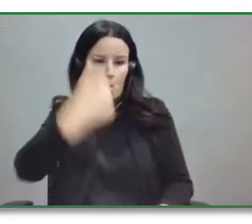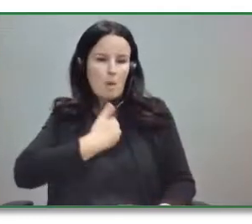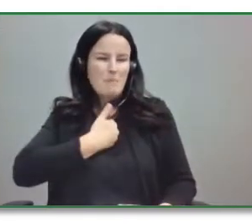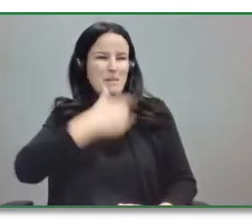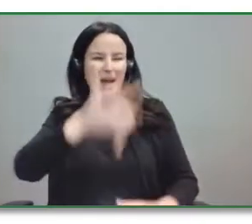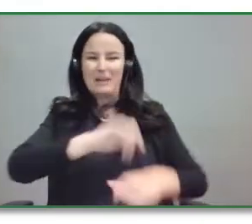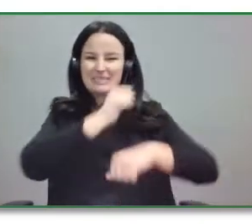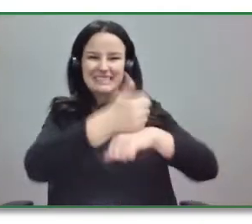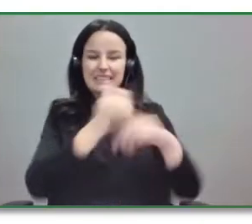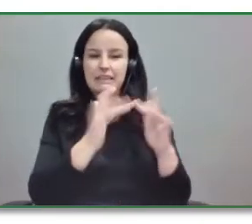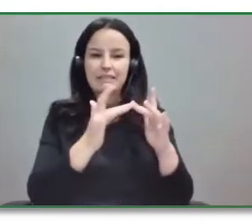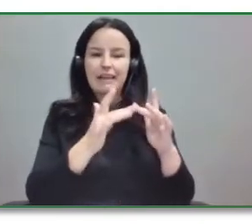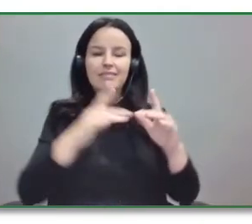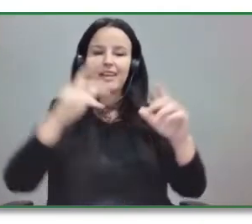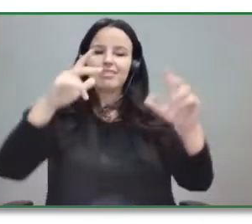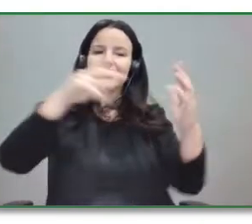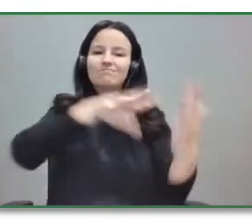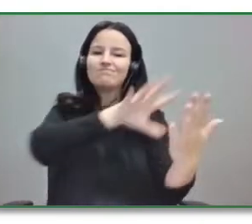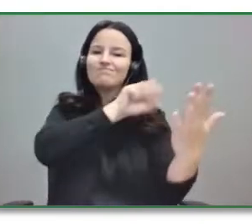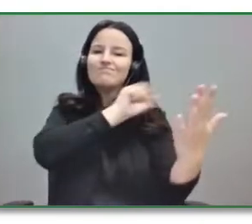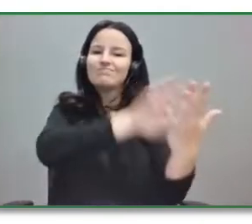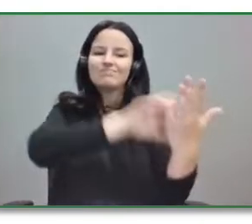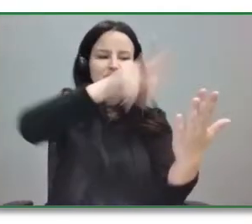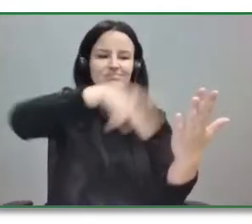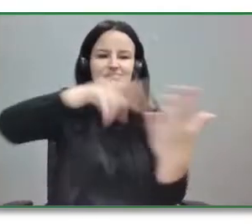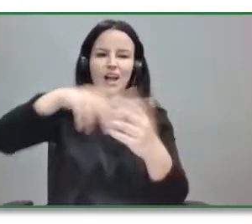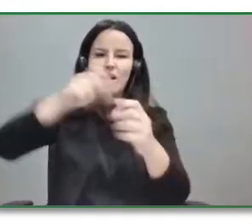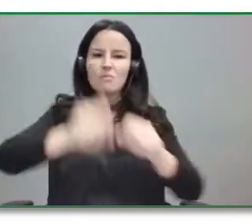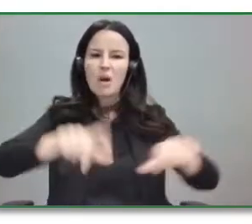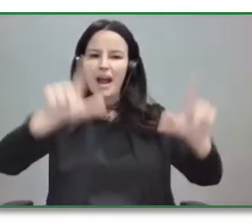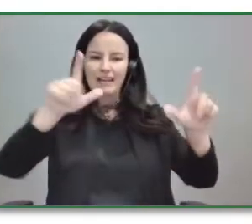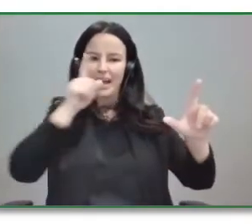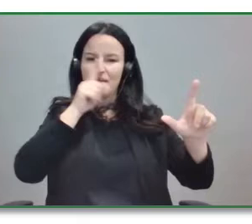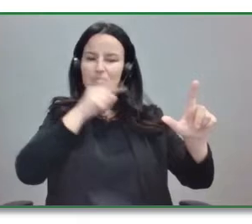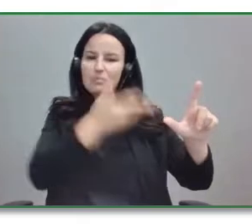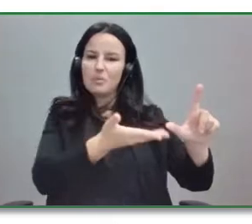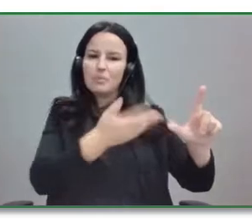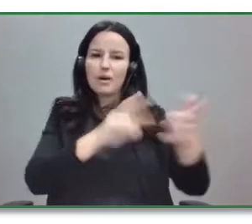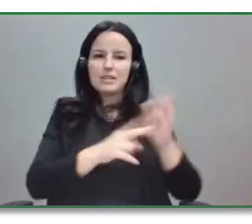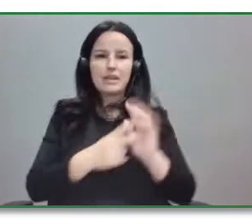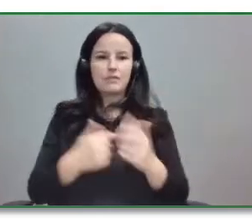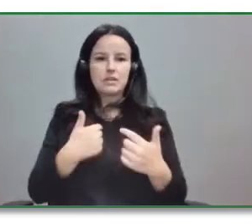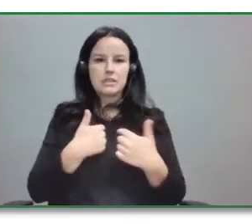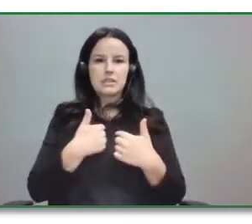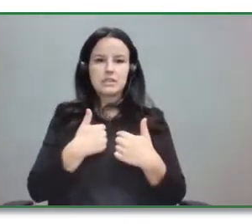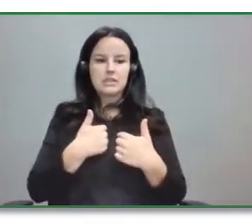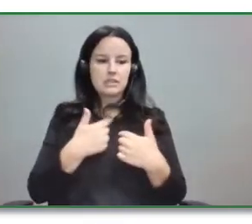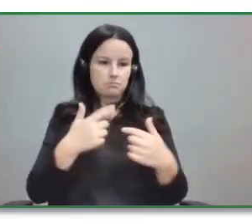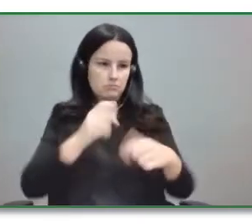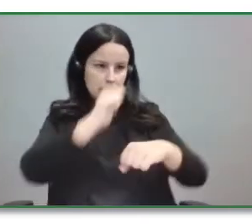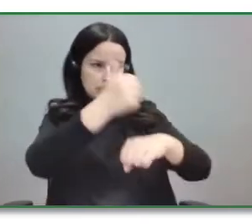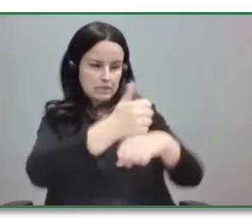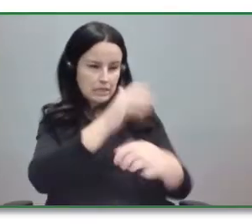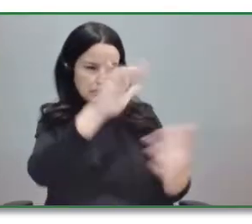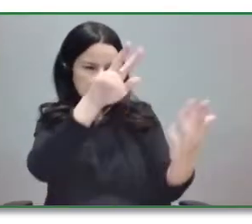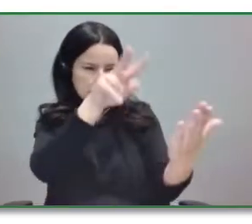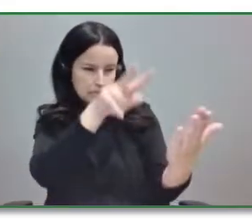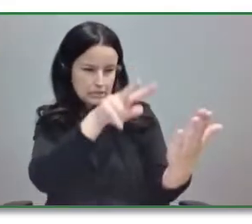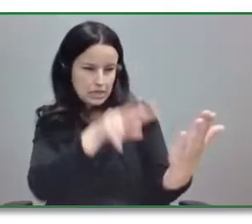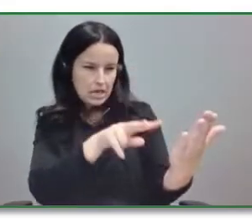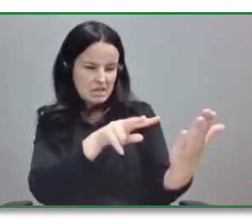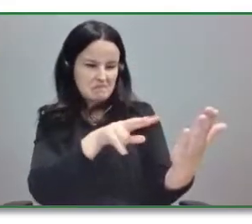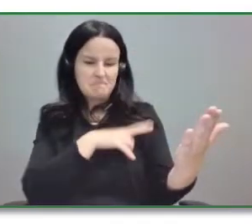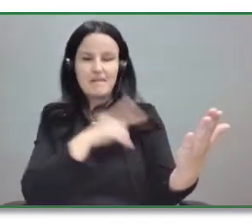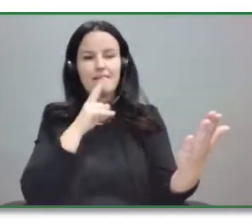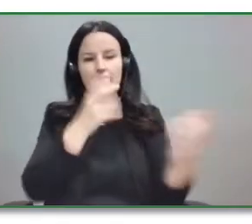lecteur d'écran. Et même si je pouvais lire le site web, c'était assez clair qu'il n'allait pas avoir